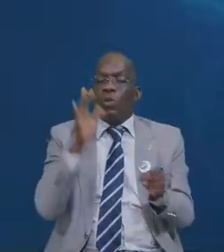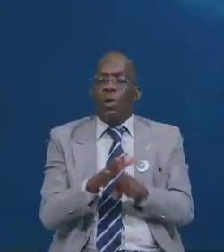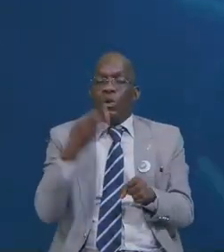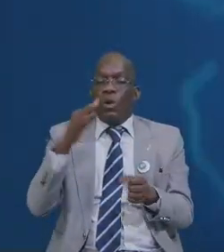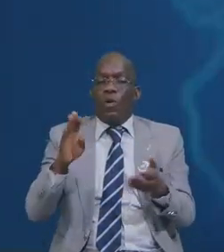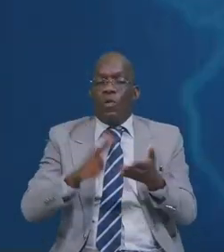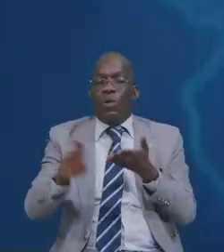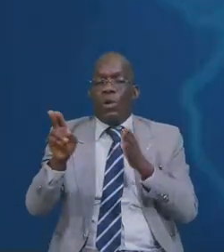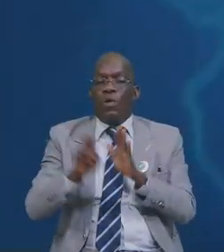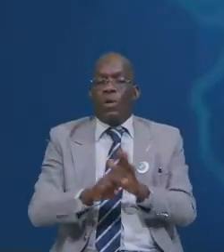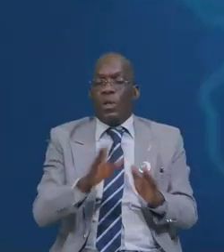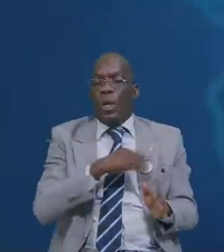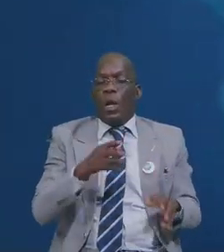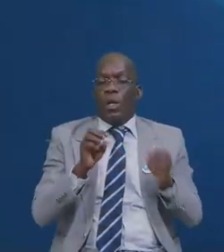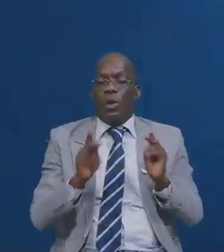pardon et